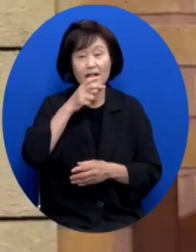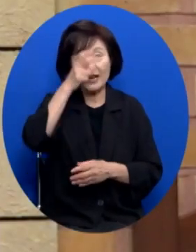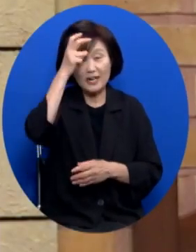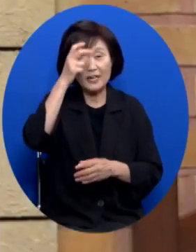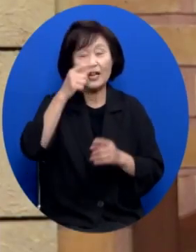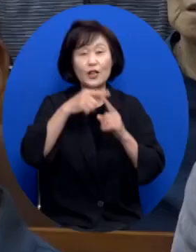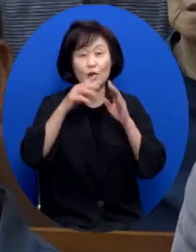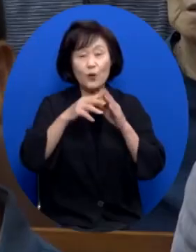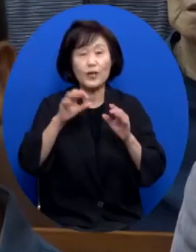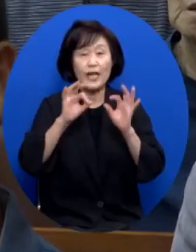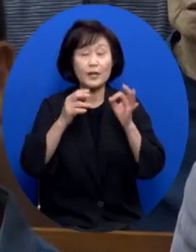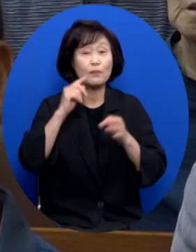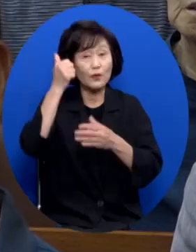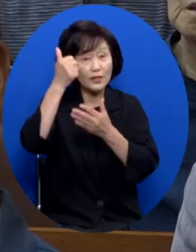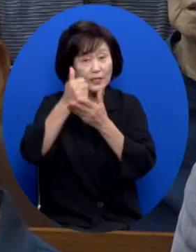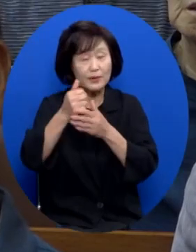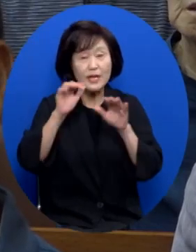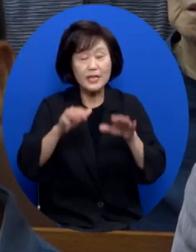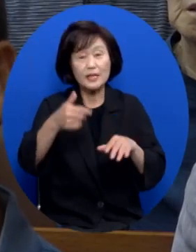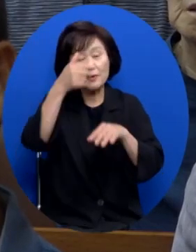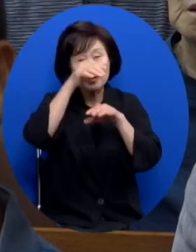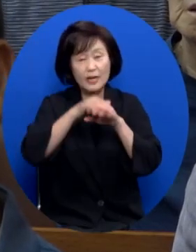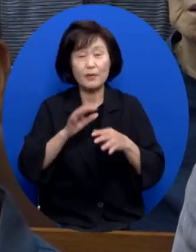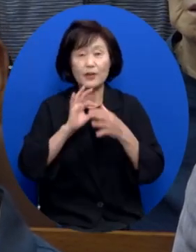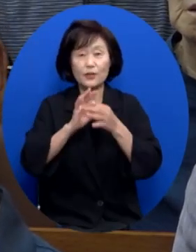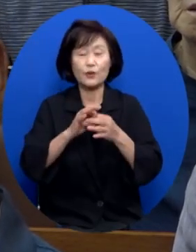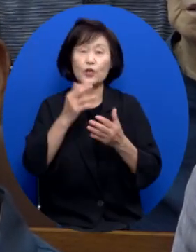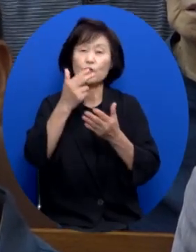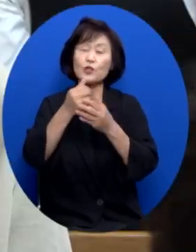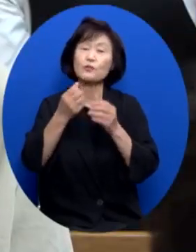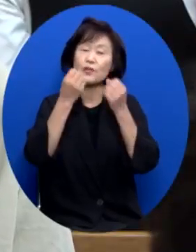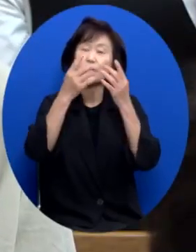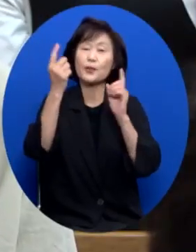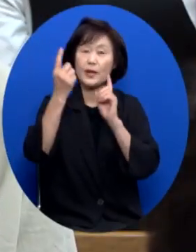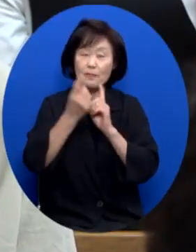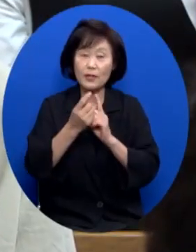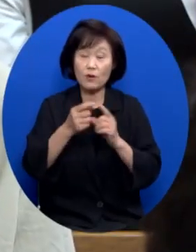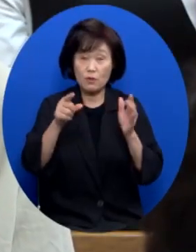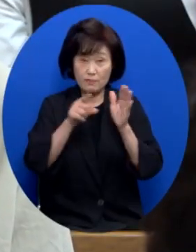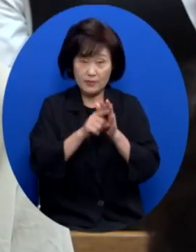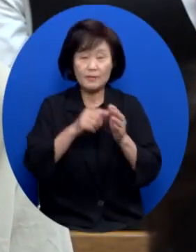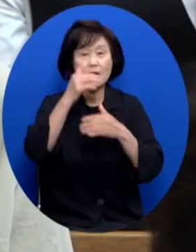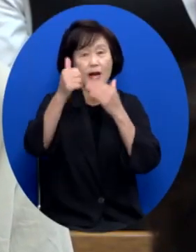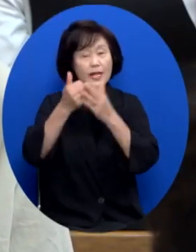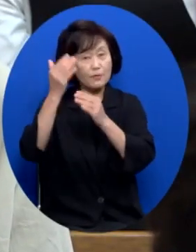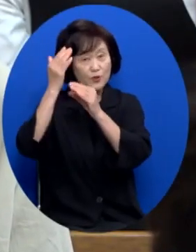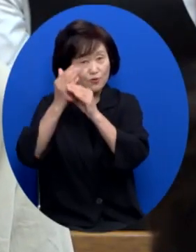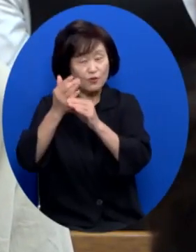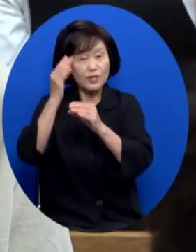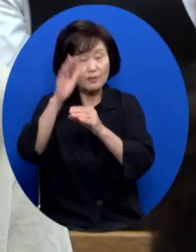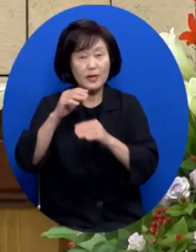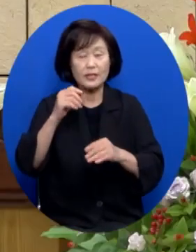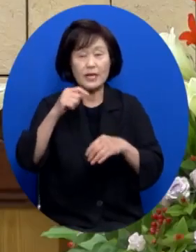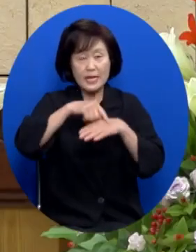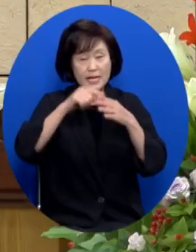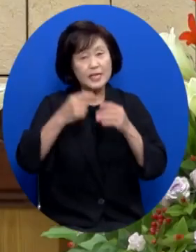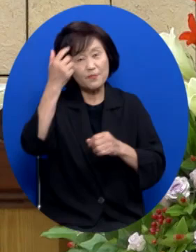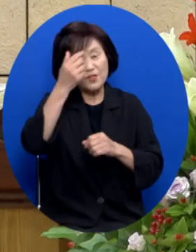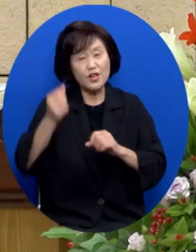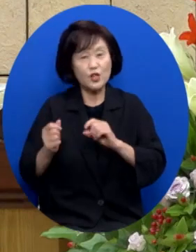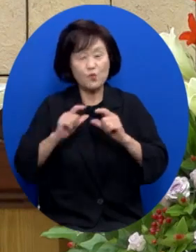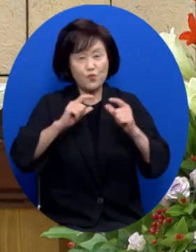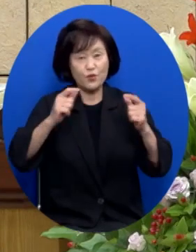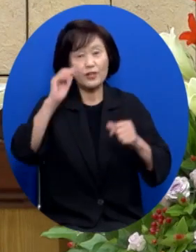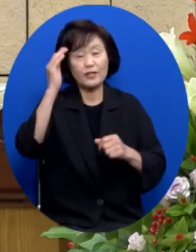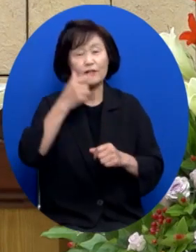김운성 목사는 이번 집회를 통해 우리가 주님을 새롭게 발견하여 신앙을 하나님 중심에서 심령이 부흥케 되길 바란다고